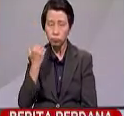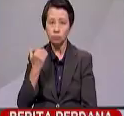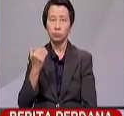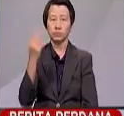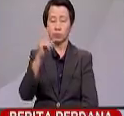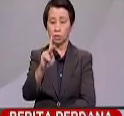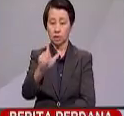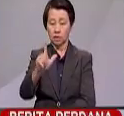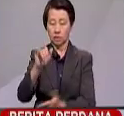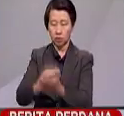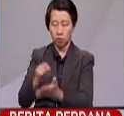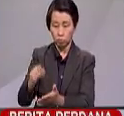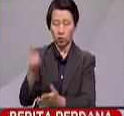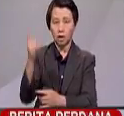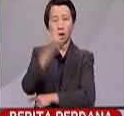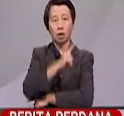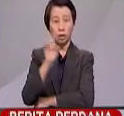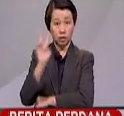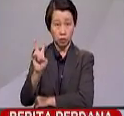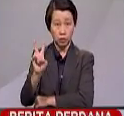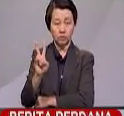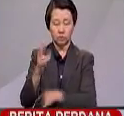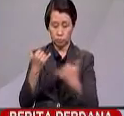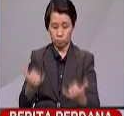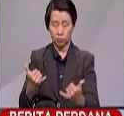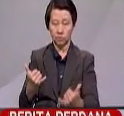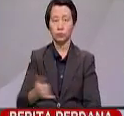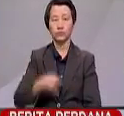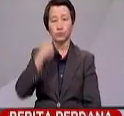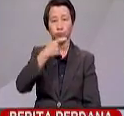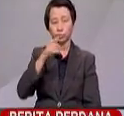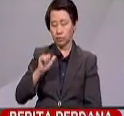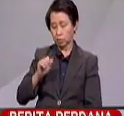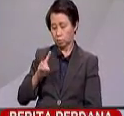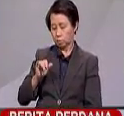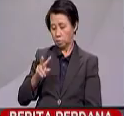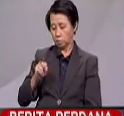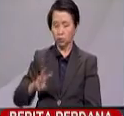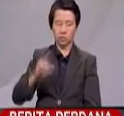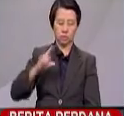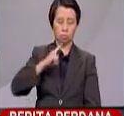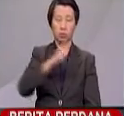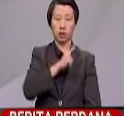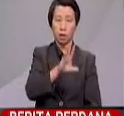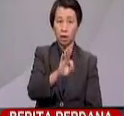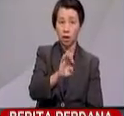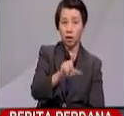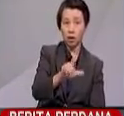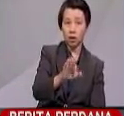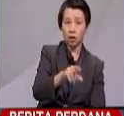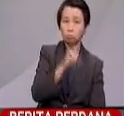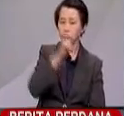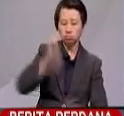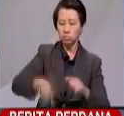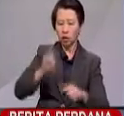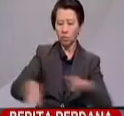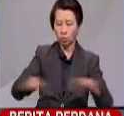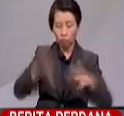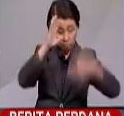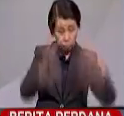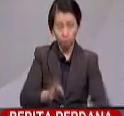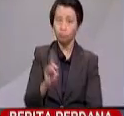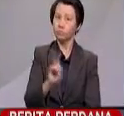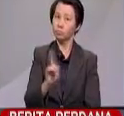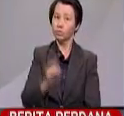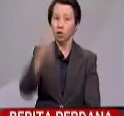Sesyen Kuala Lumpur itu masuk hari kedua hari ini. Menurut Adnan, ahli lembaga pengarah Felcra berhad tidak boleh membuat sebarang